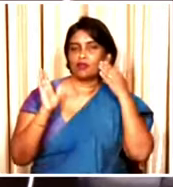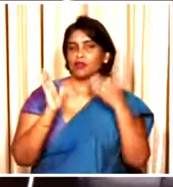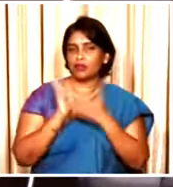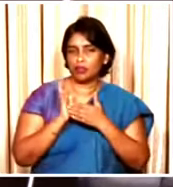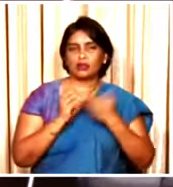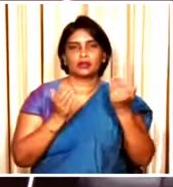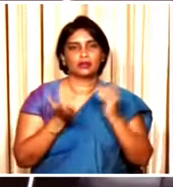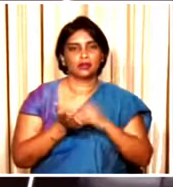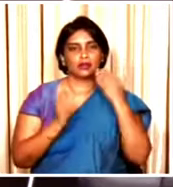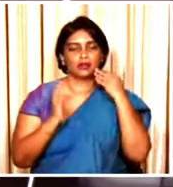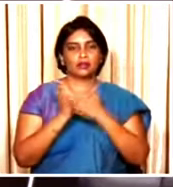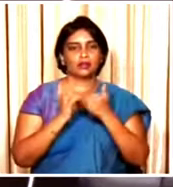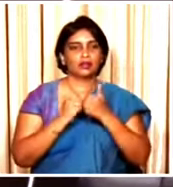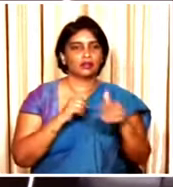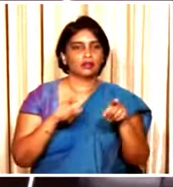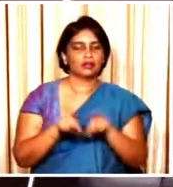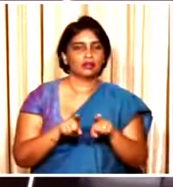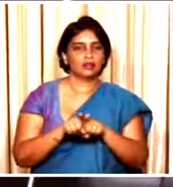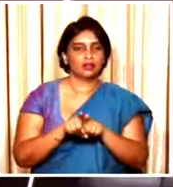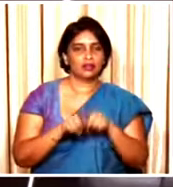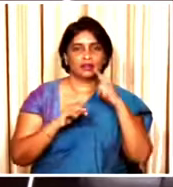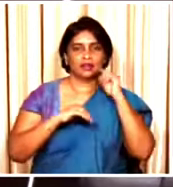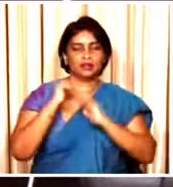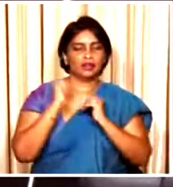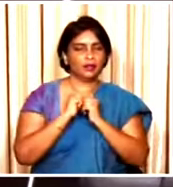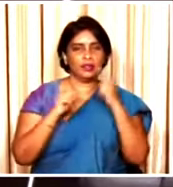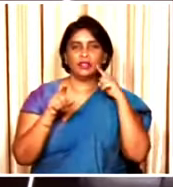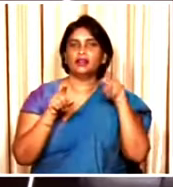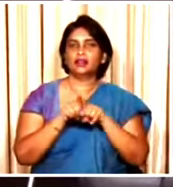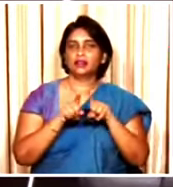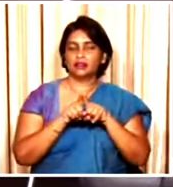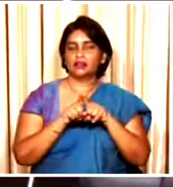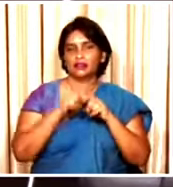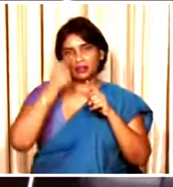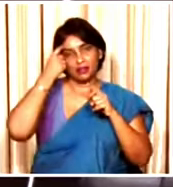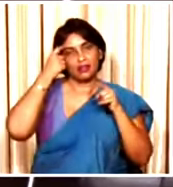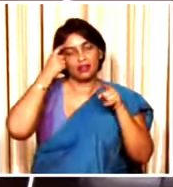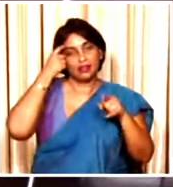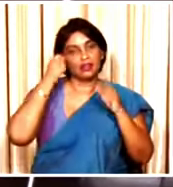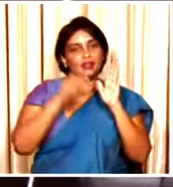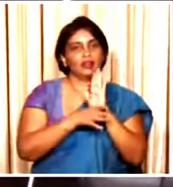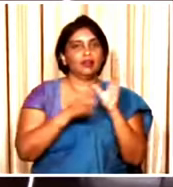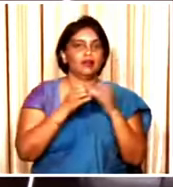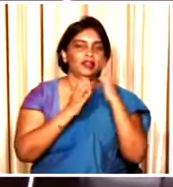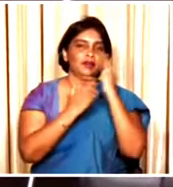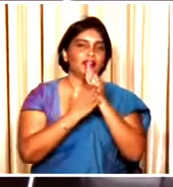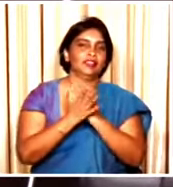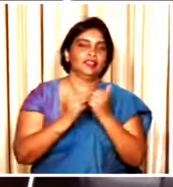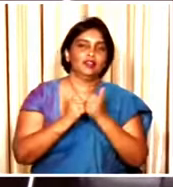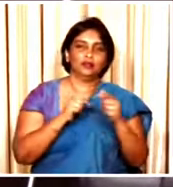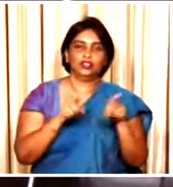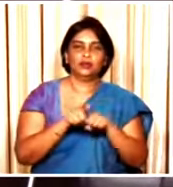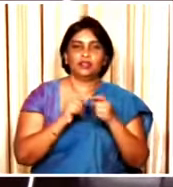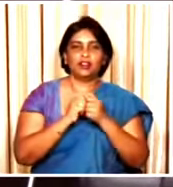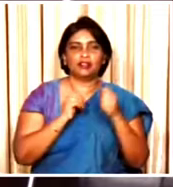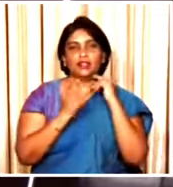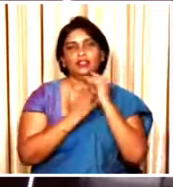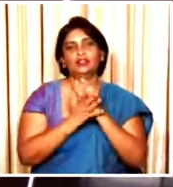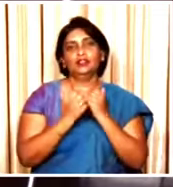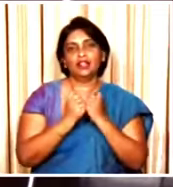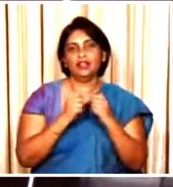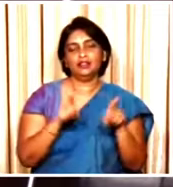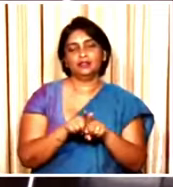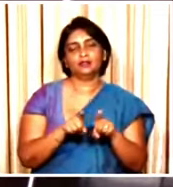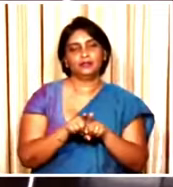මේ දිගින් දිගට මහා වේදනාවකින් කතා කරාට මේ ශ්‍රී ලංකා නිදහස් පක්ෂයේ පහුගිය දවස්වල බාර දුන්නේ ශ්‍රී ලංකා නිදහස් පක්ෂයේ